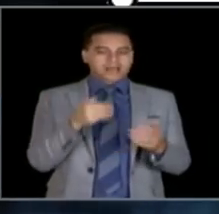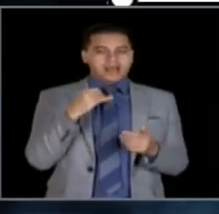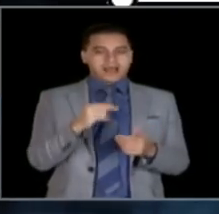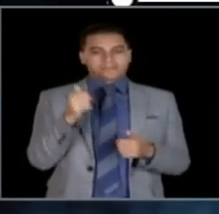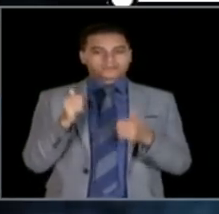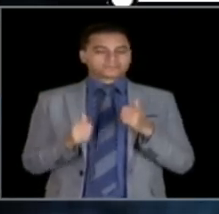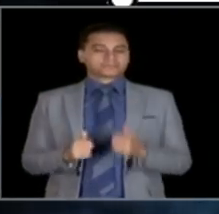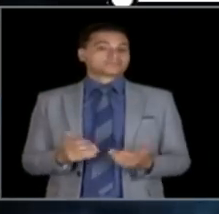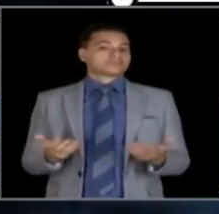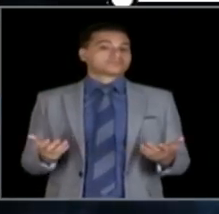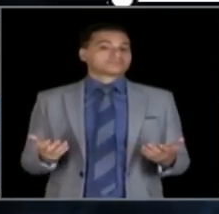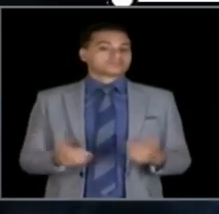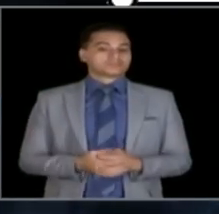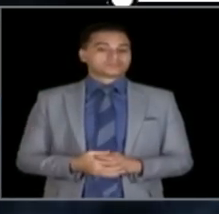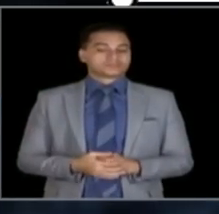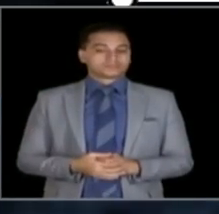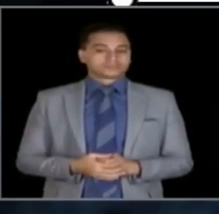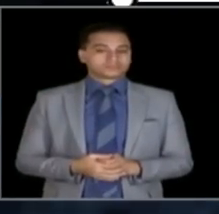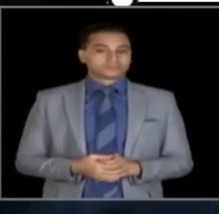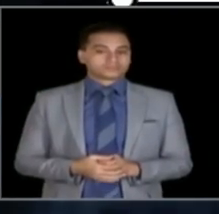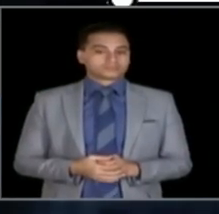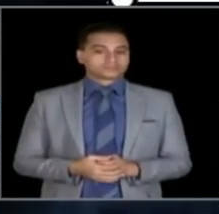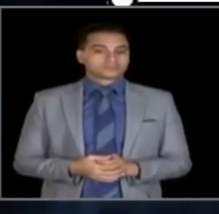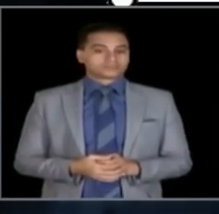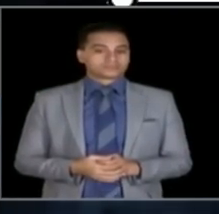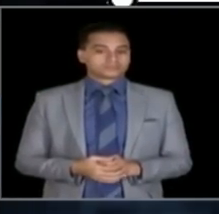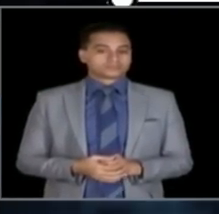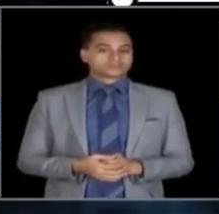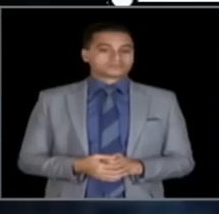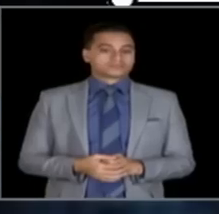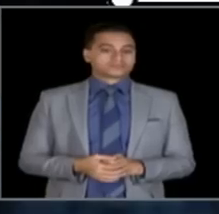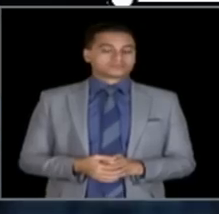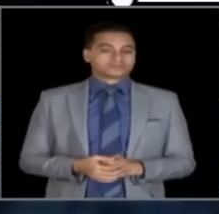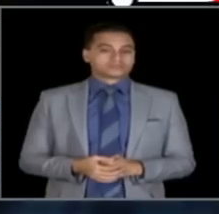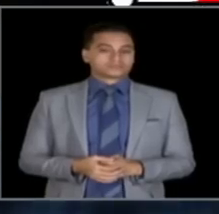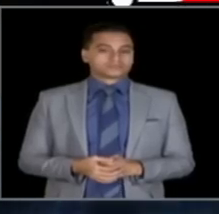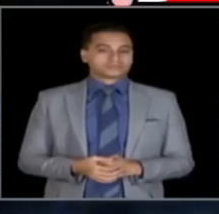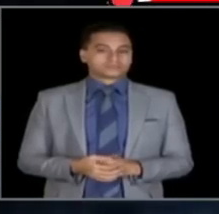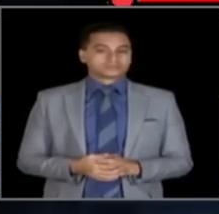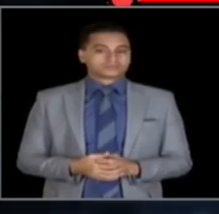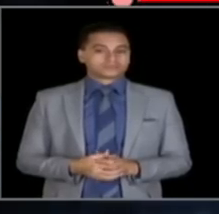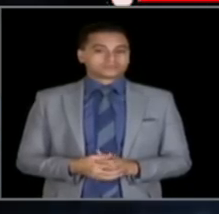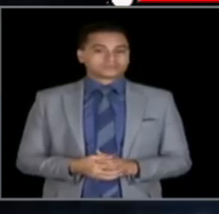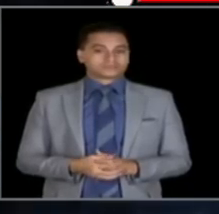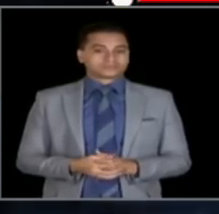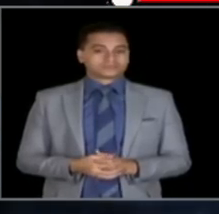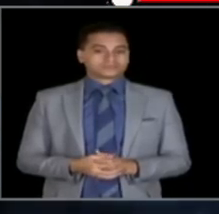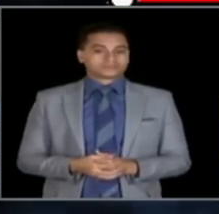سنان أنطون، فؤاد التكرلي، محسن الرملي، أحمد الكاتب.